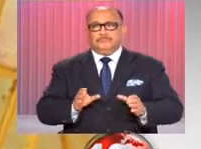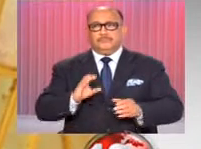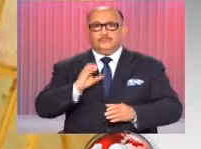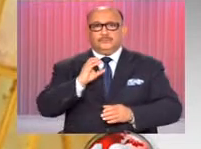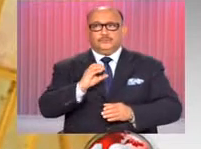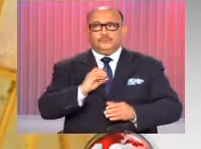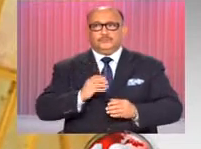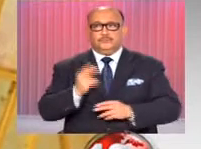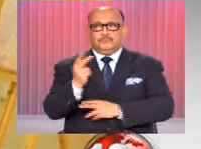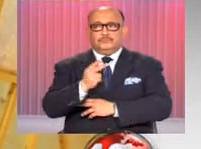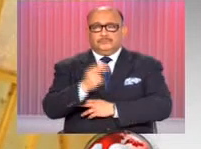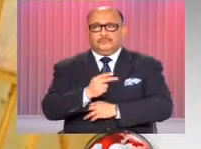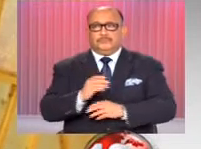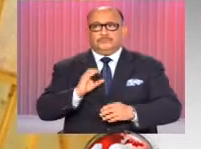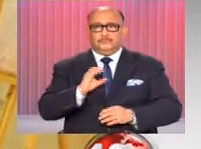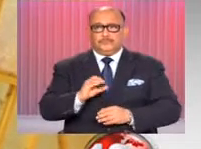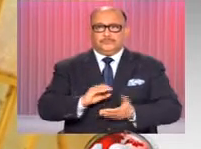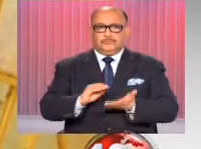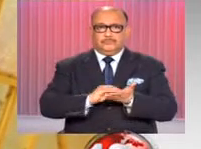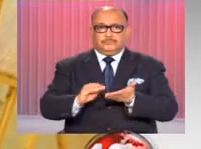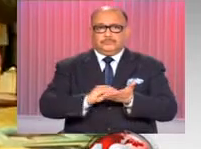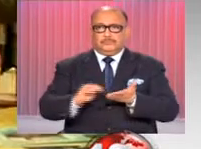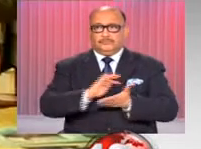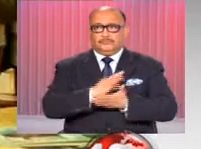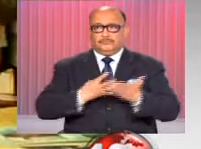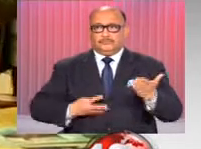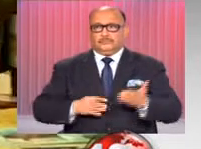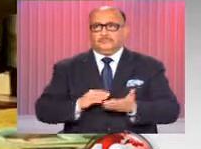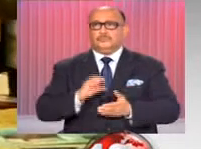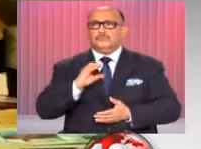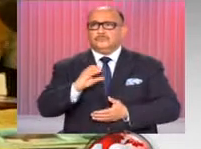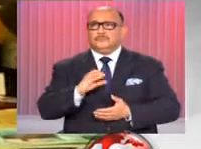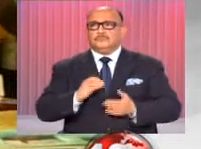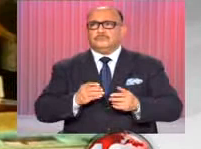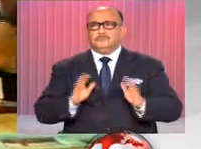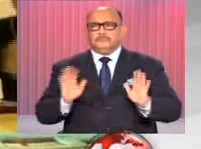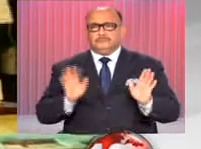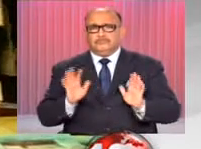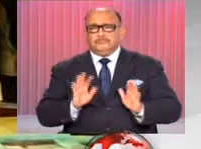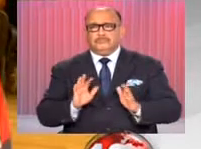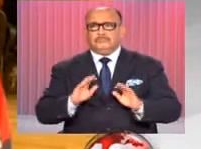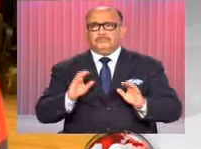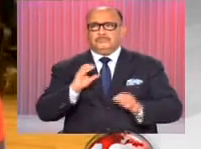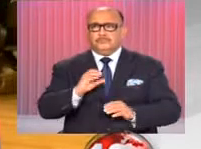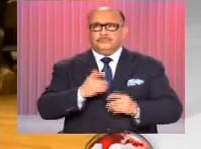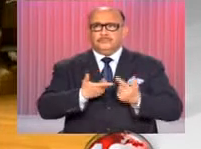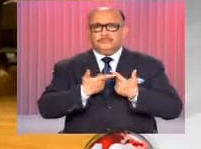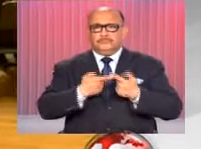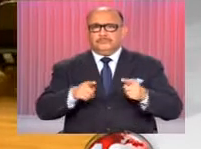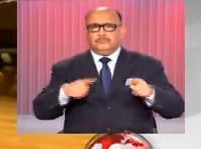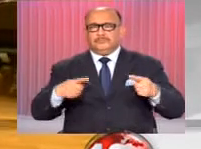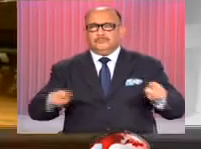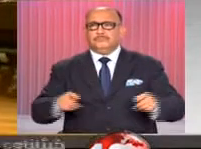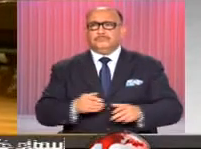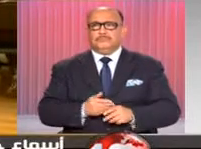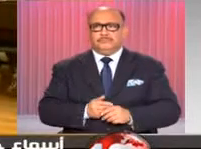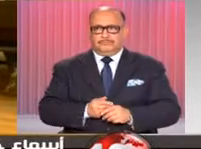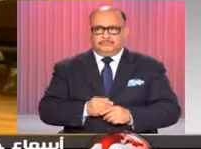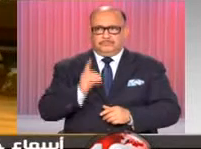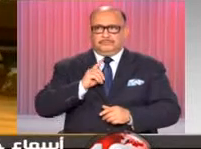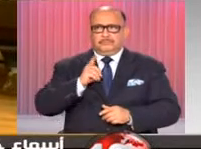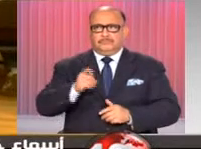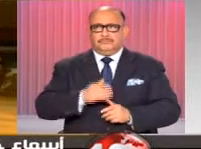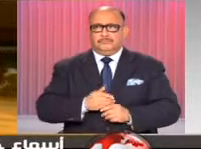مبدعوها الشبان ضيوفا على القصرين، وكانت القصة والشعر زادهم. جيت باش نعطي كلمة